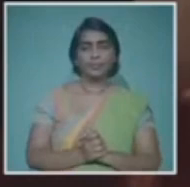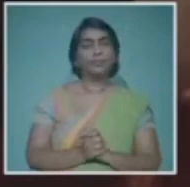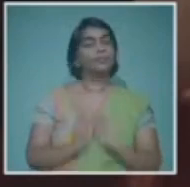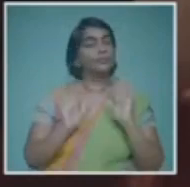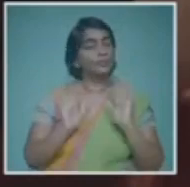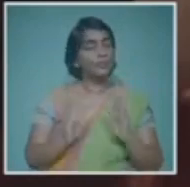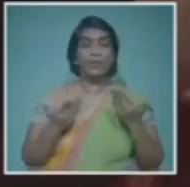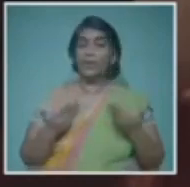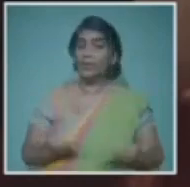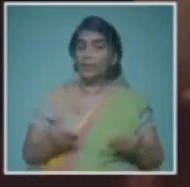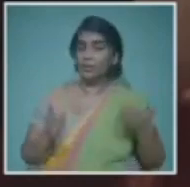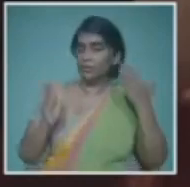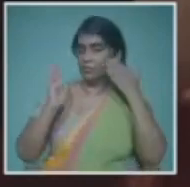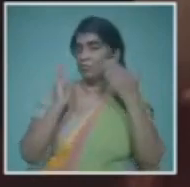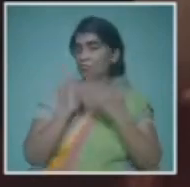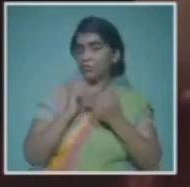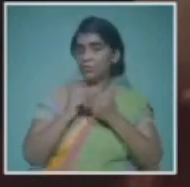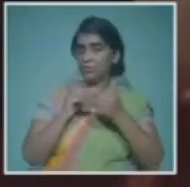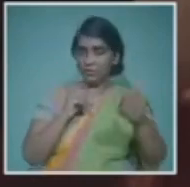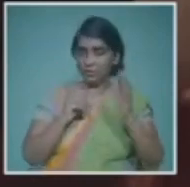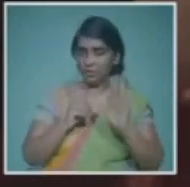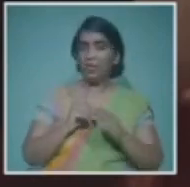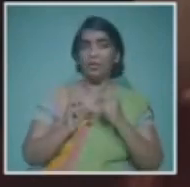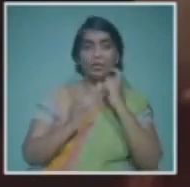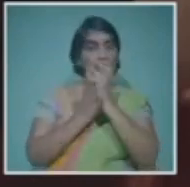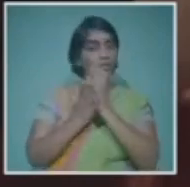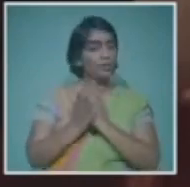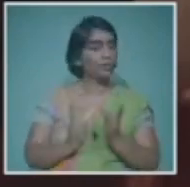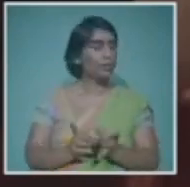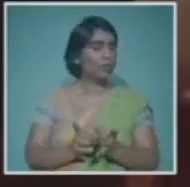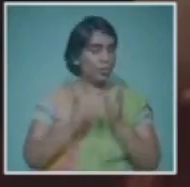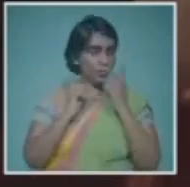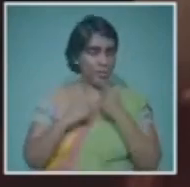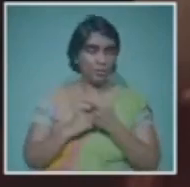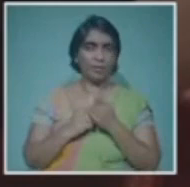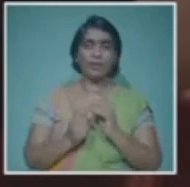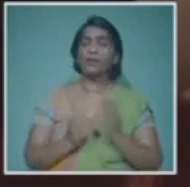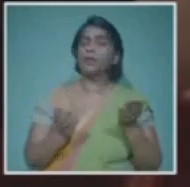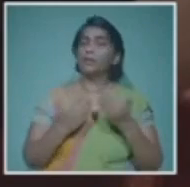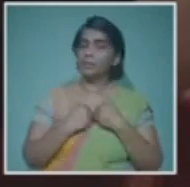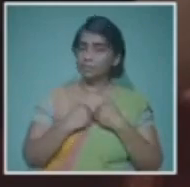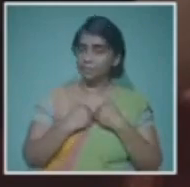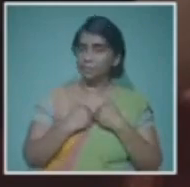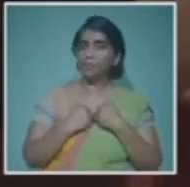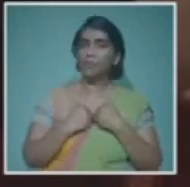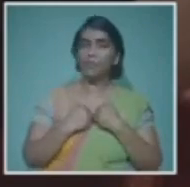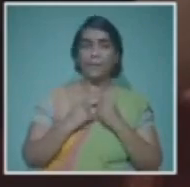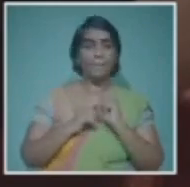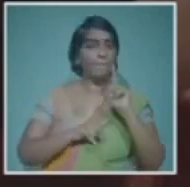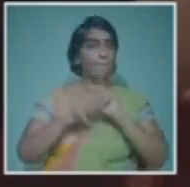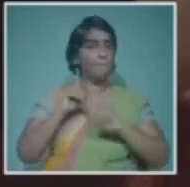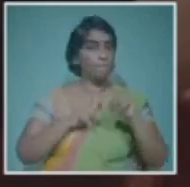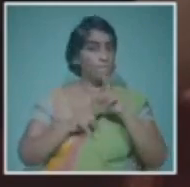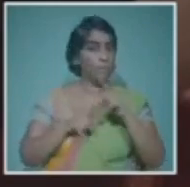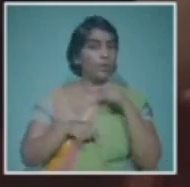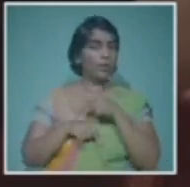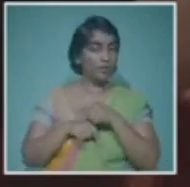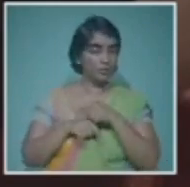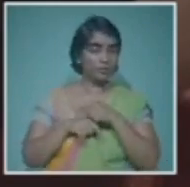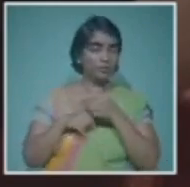නමුත් වත්මන් තත්ත්වයන් තුළ ව්‍යවස්ථාවට අනුව අපේ පාර්ලිමේන්තුව හරහා